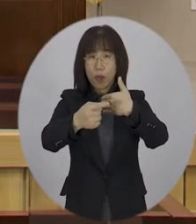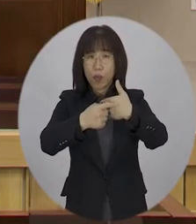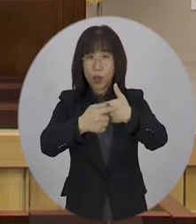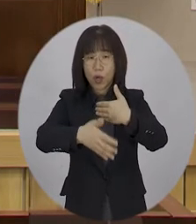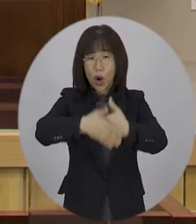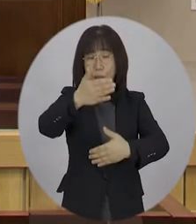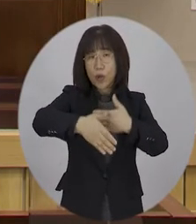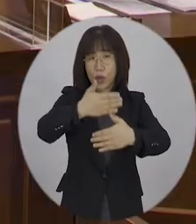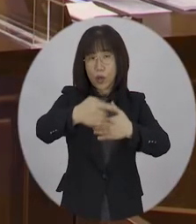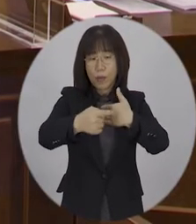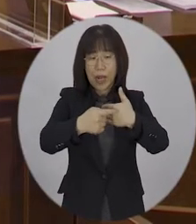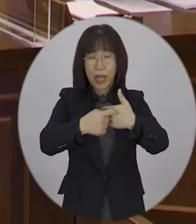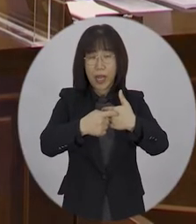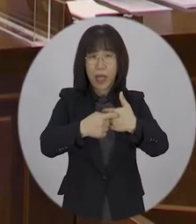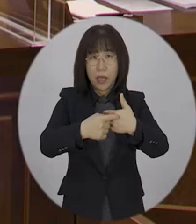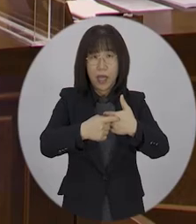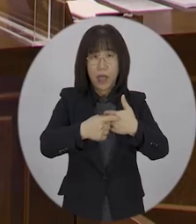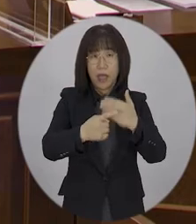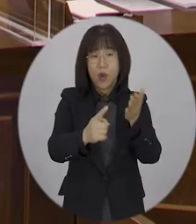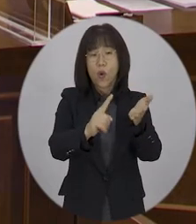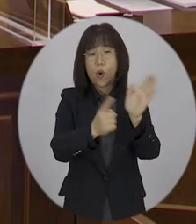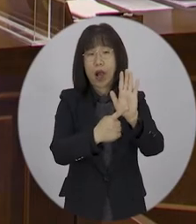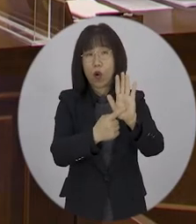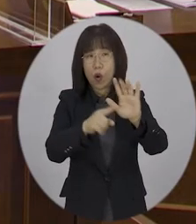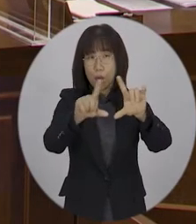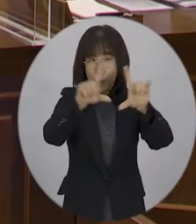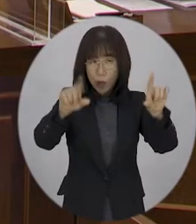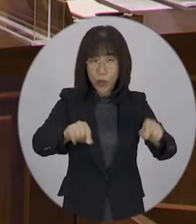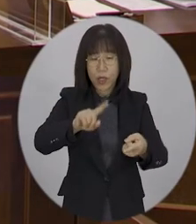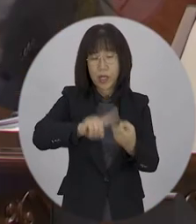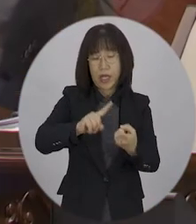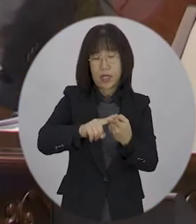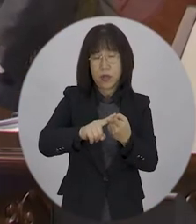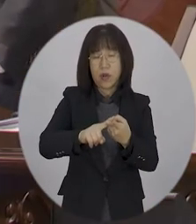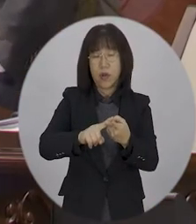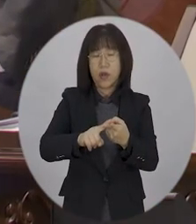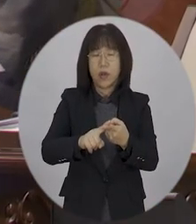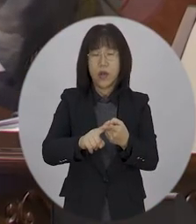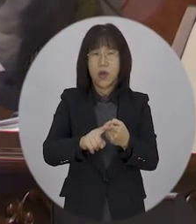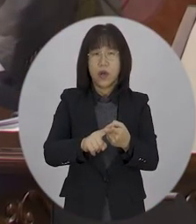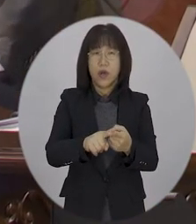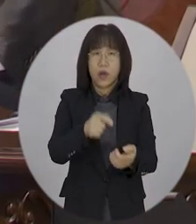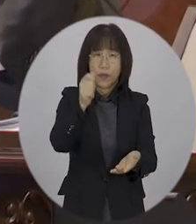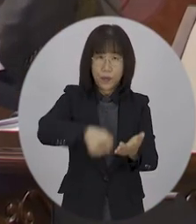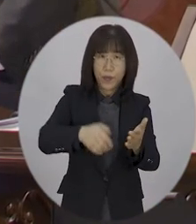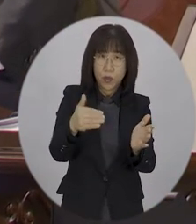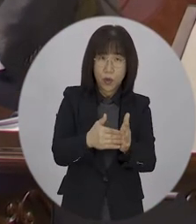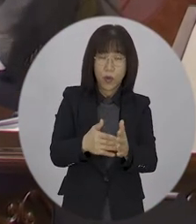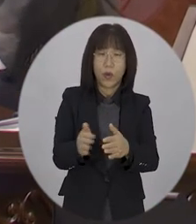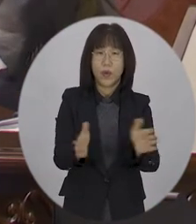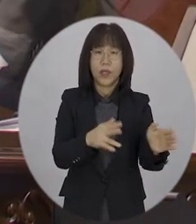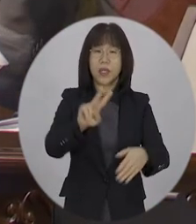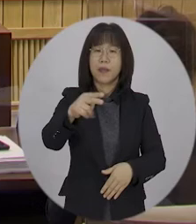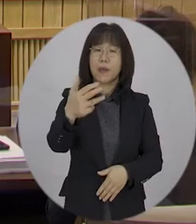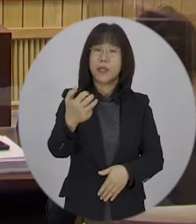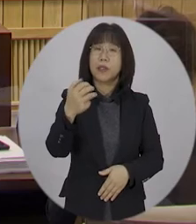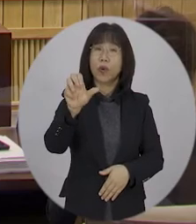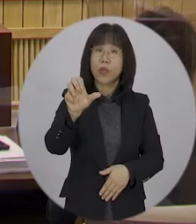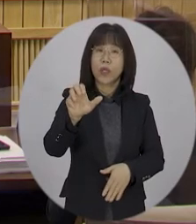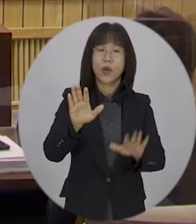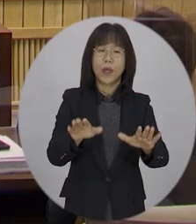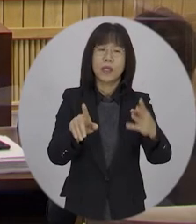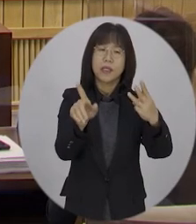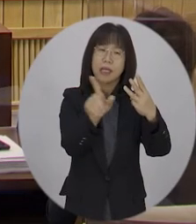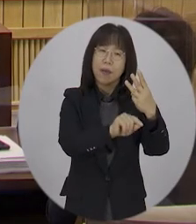등의 관리와 5개 광고 산업 진흥에 관한 조례 일부개정조례안 이 의결 됐습니다 한편 다음 회기 인제